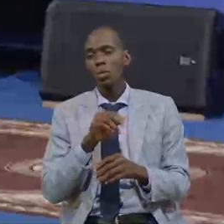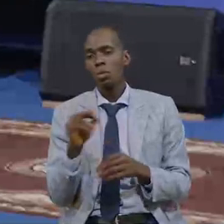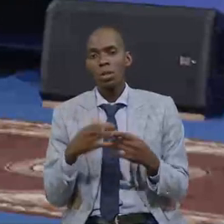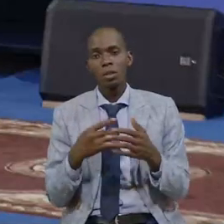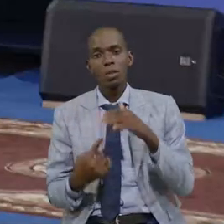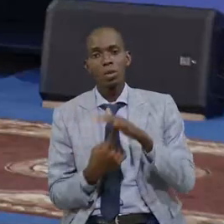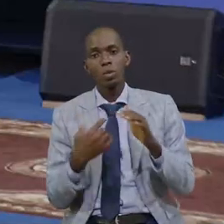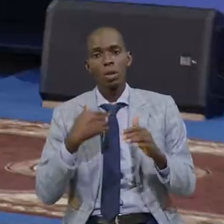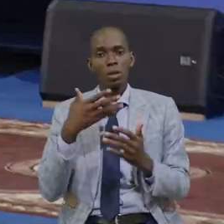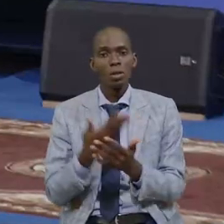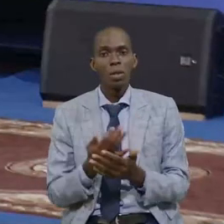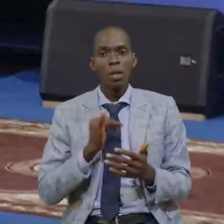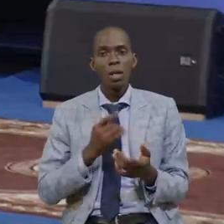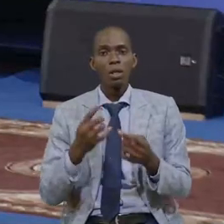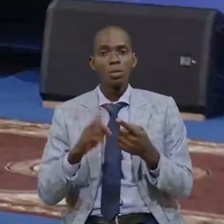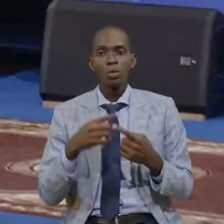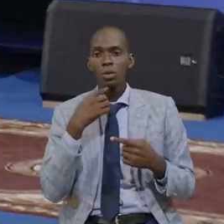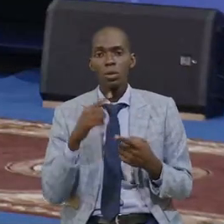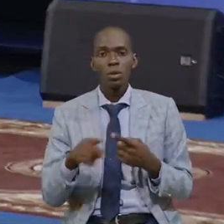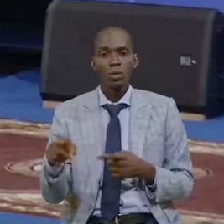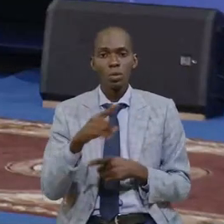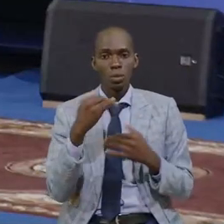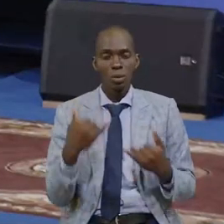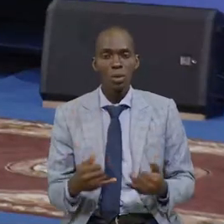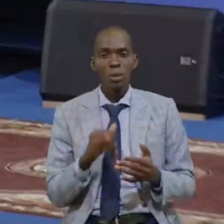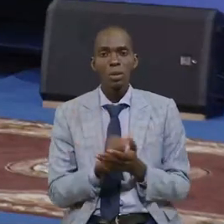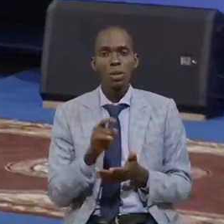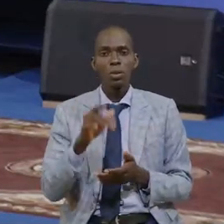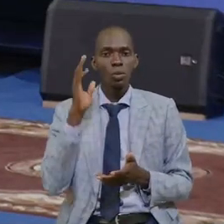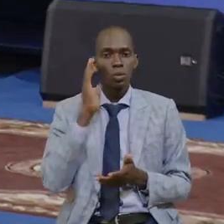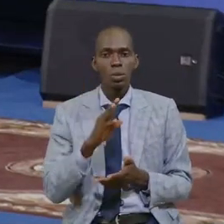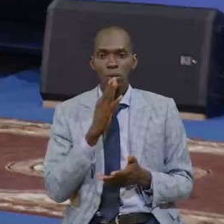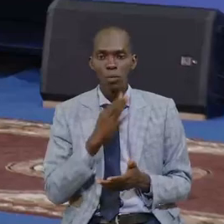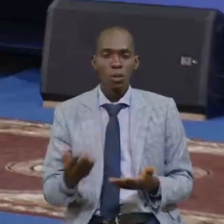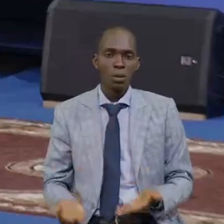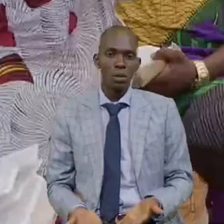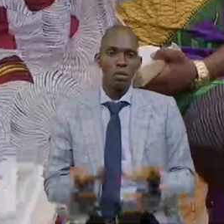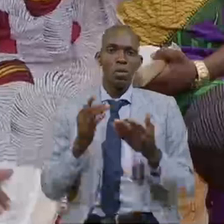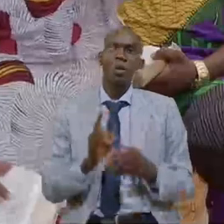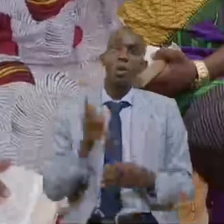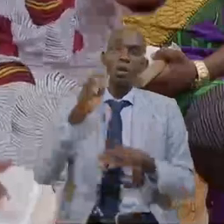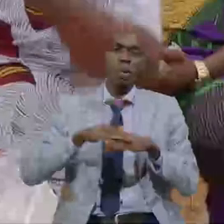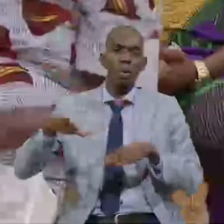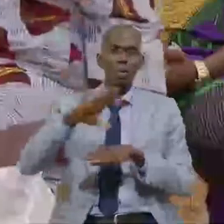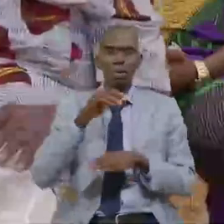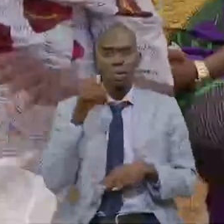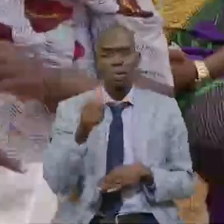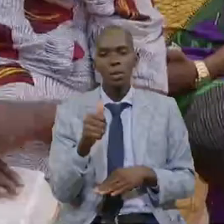pu avoir, je viens t'annoncer aujourd'hui depuis le ciel que tu seras élevé au-dessus de